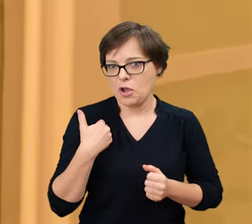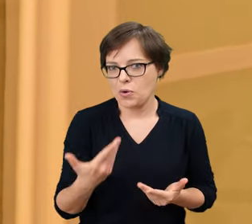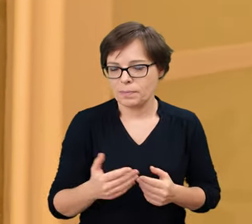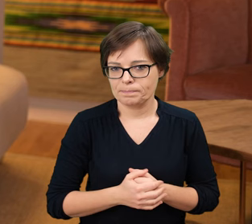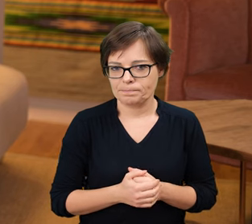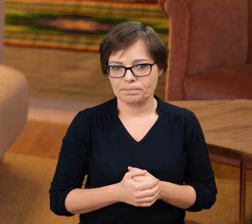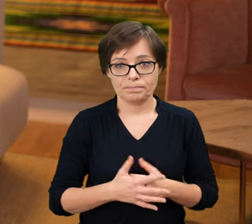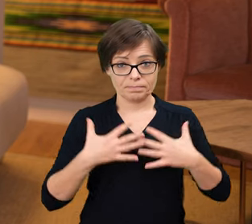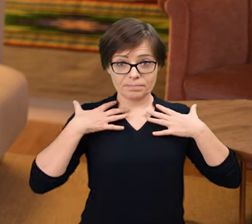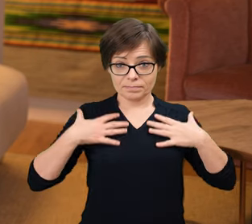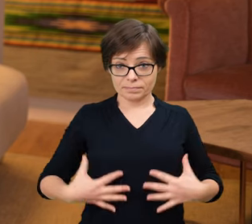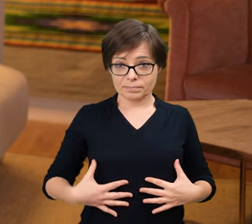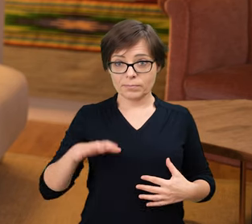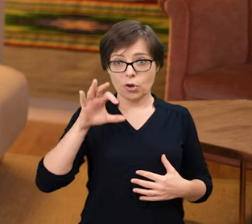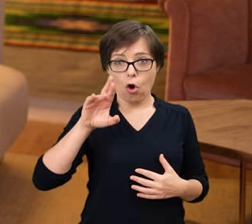Ornaty,